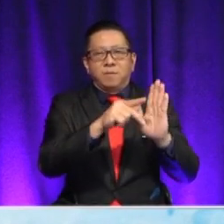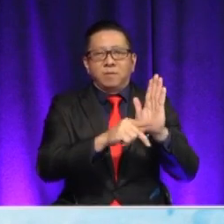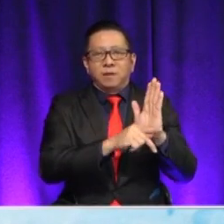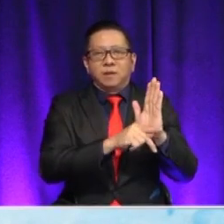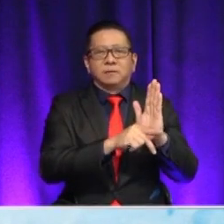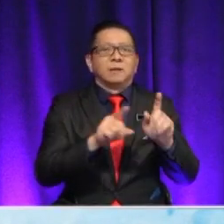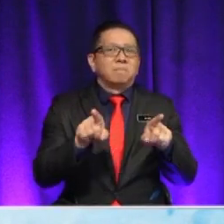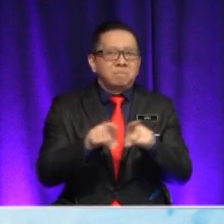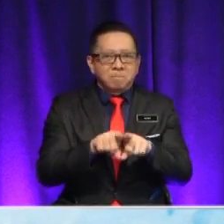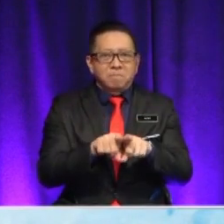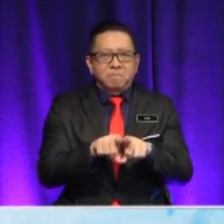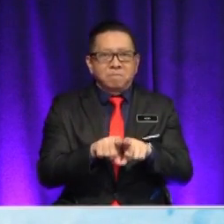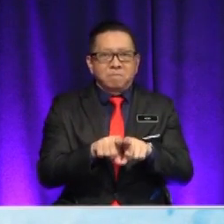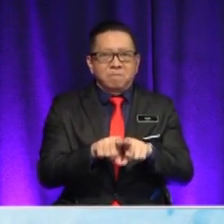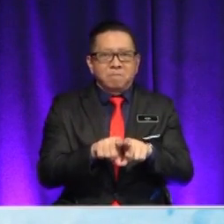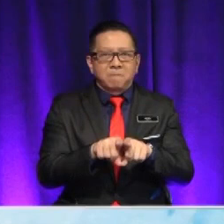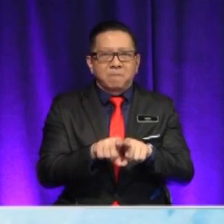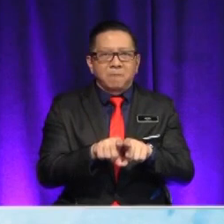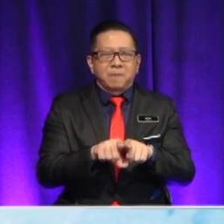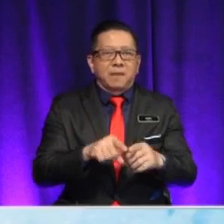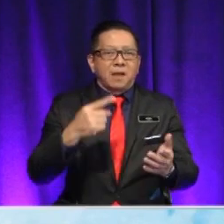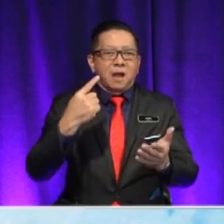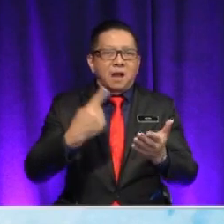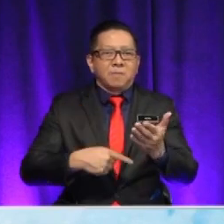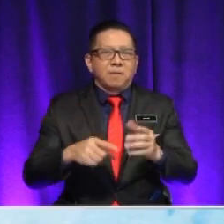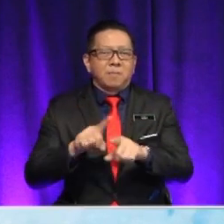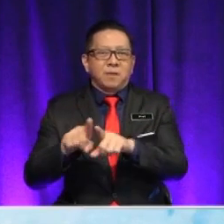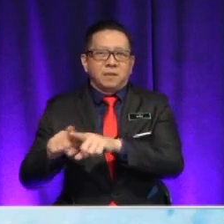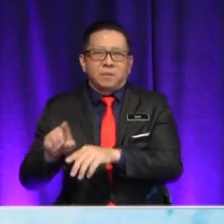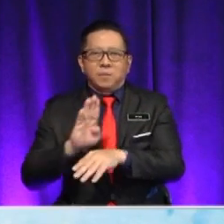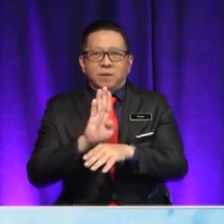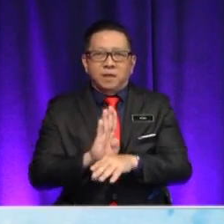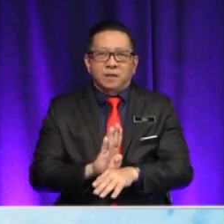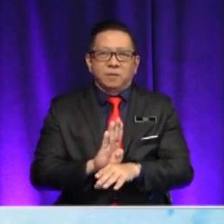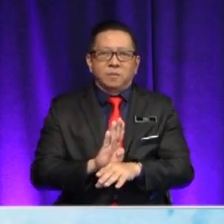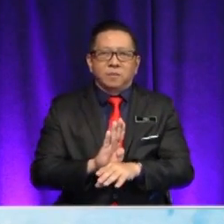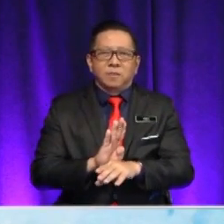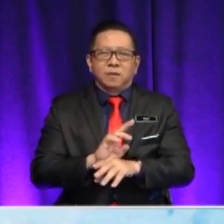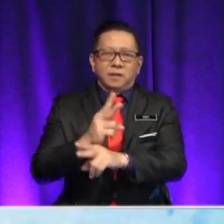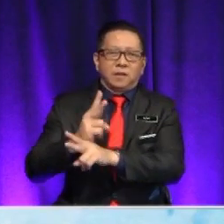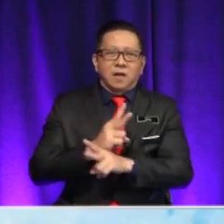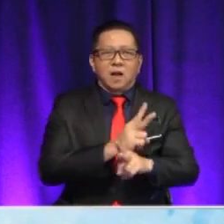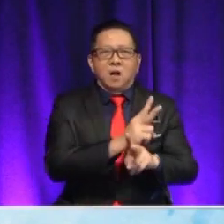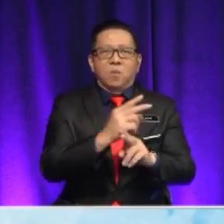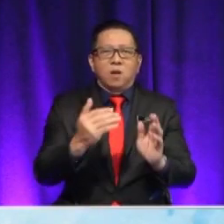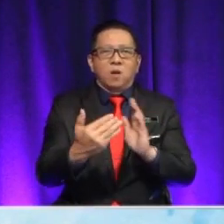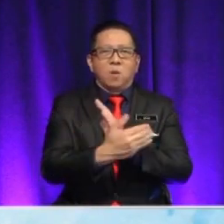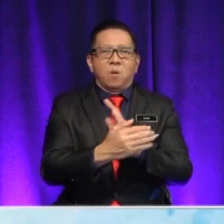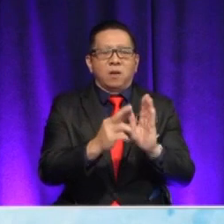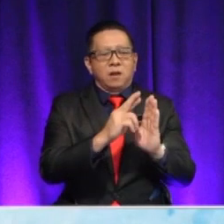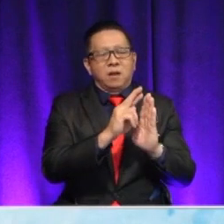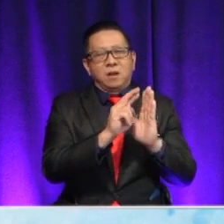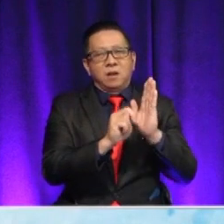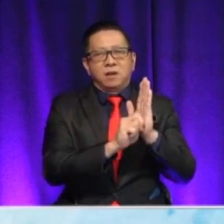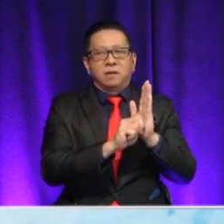boleh memahami dan mempelajari setiap budaya kaum yang berbeza melalui rukun negara. Okey, terima kasih